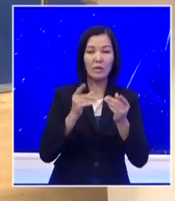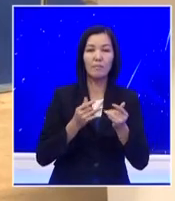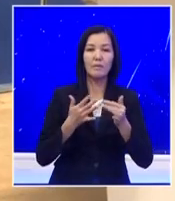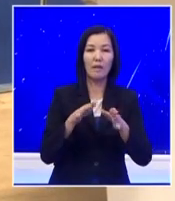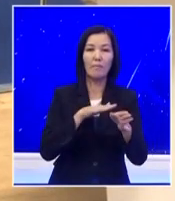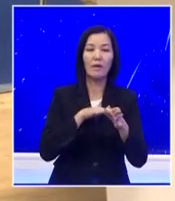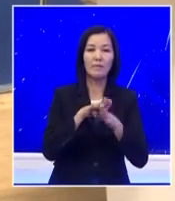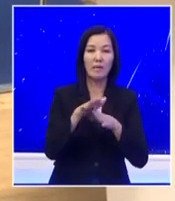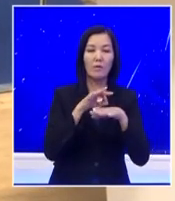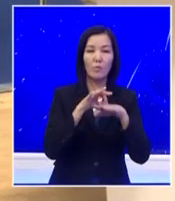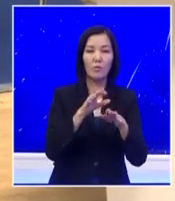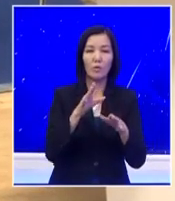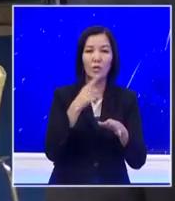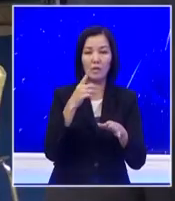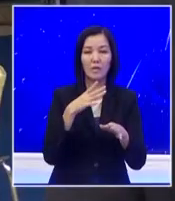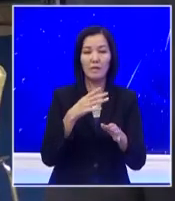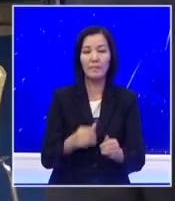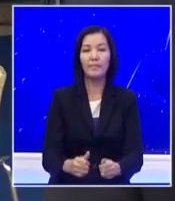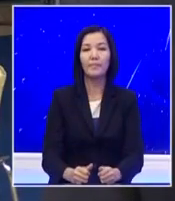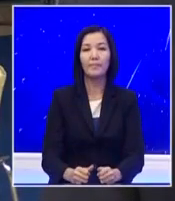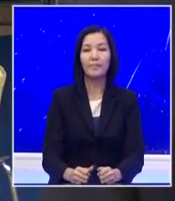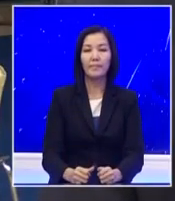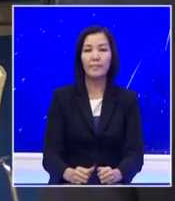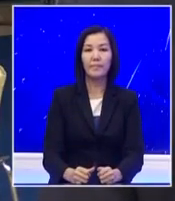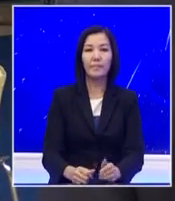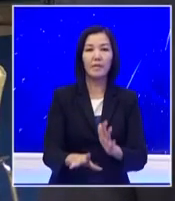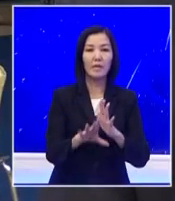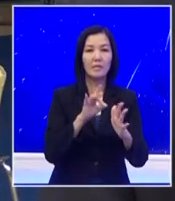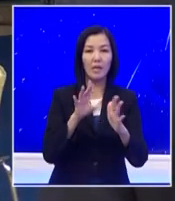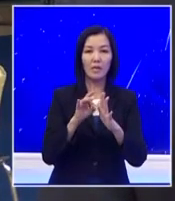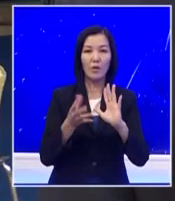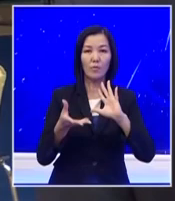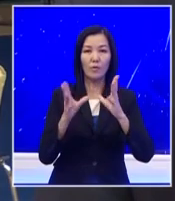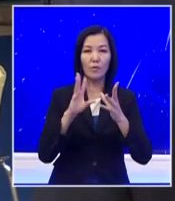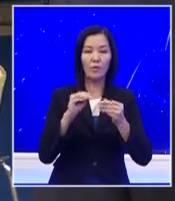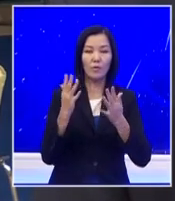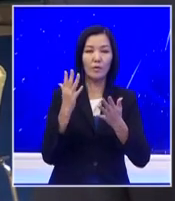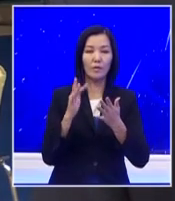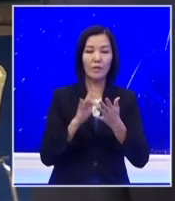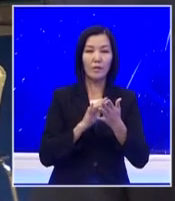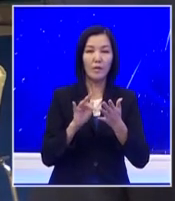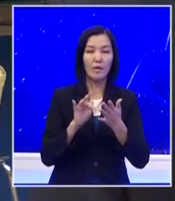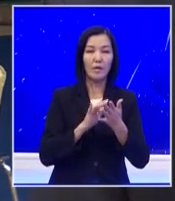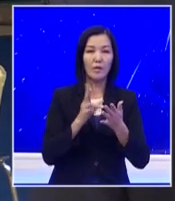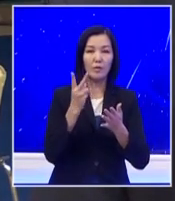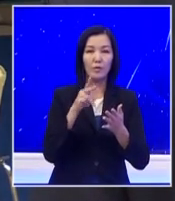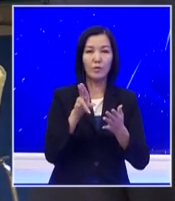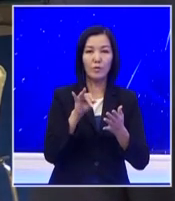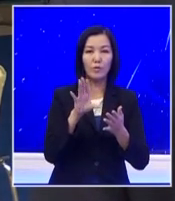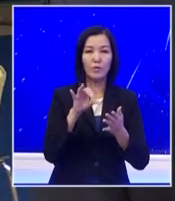сай өтті, дейді сарапшылар. Санаудың нәтижелер туралы хаттамасына сәйкес Дүйсенбіновке